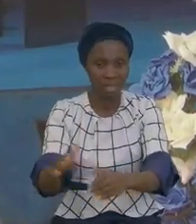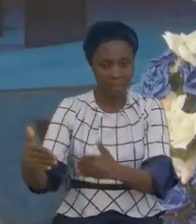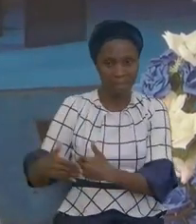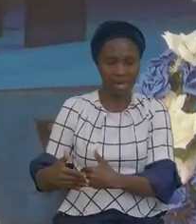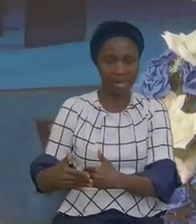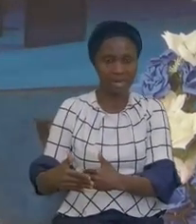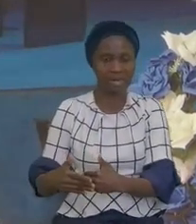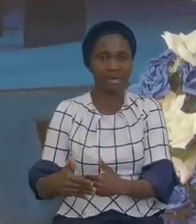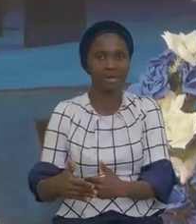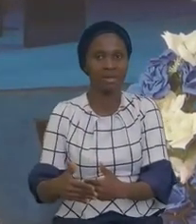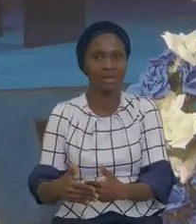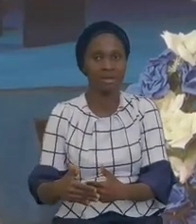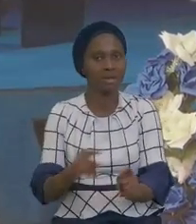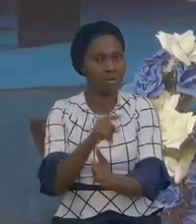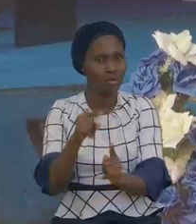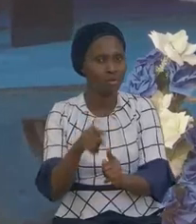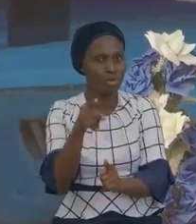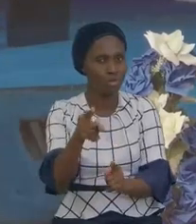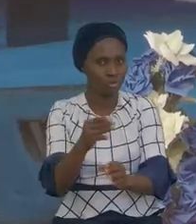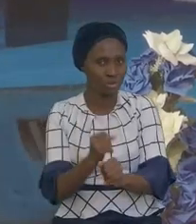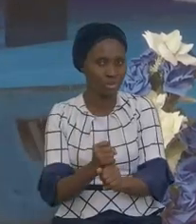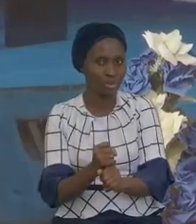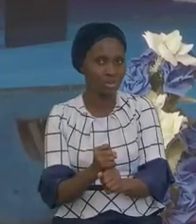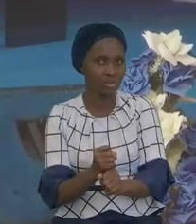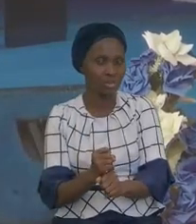Quand tu fais trois pas en avant et quatre pas en arrière,